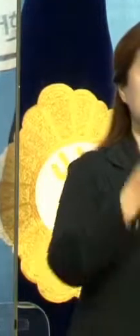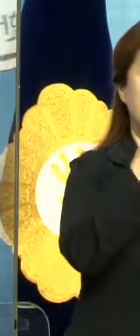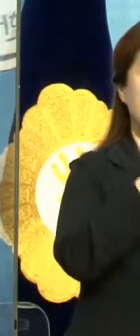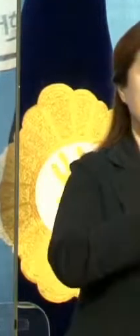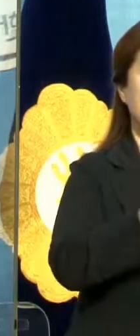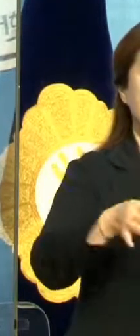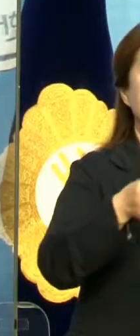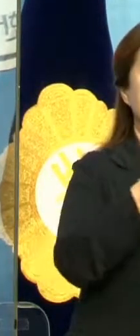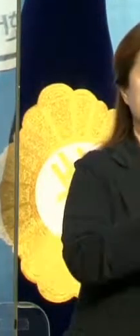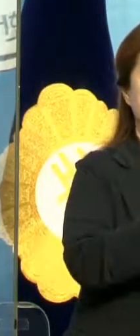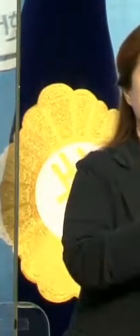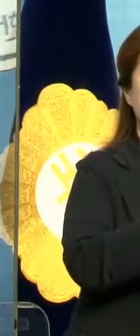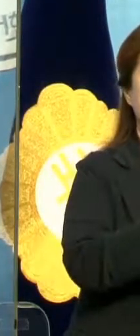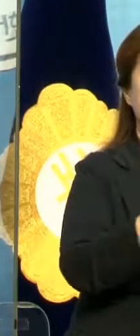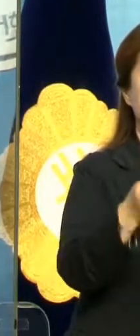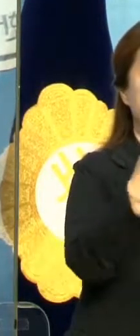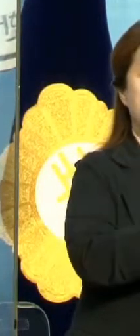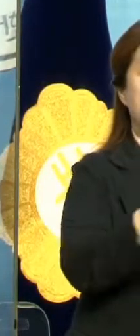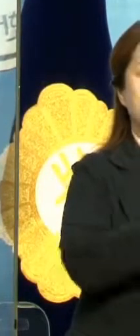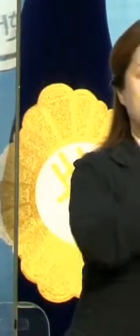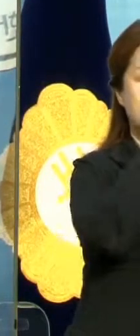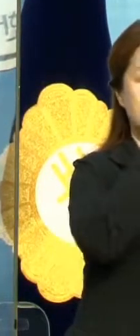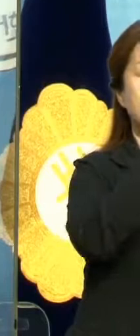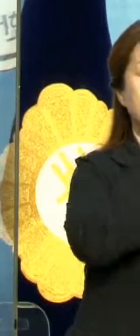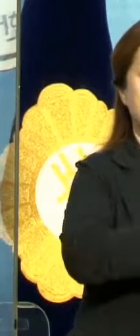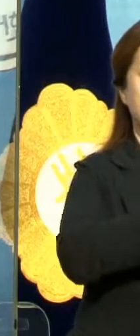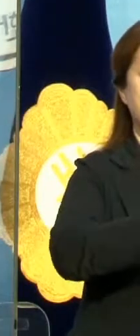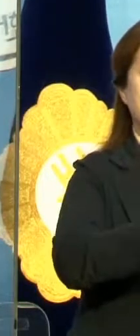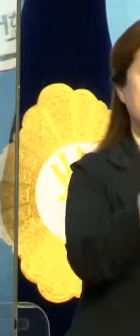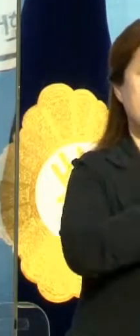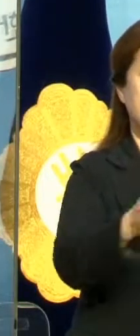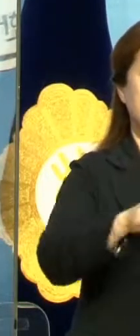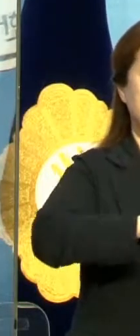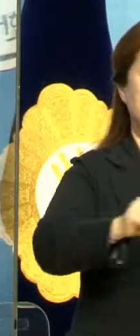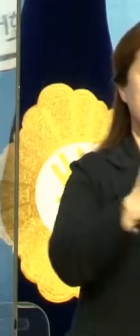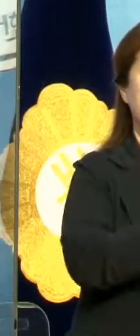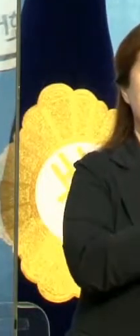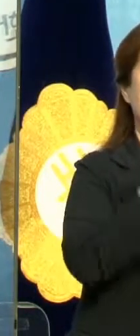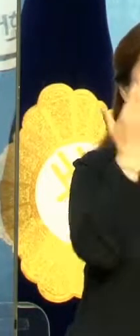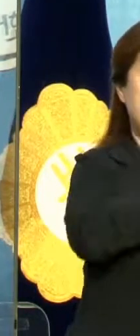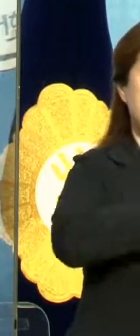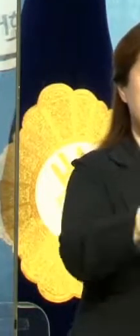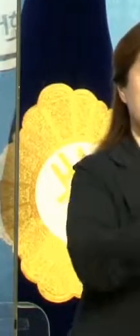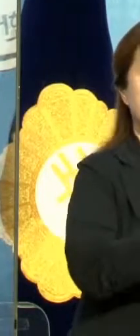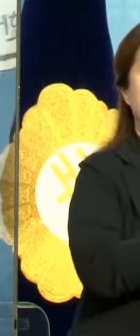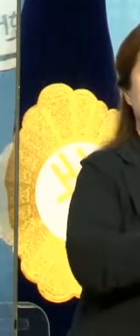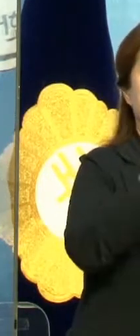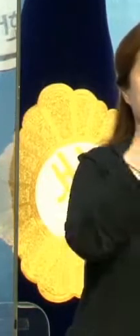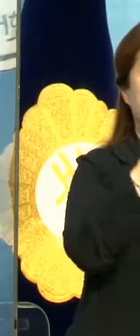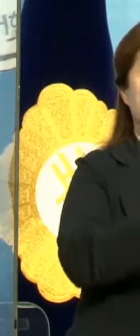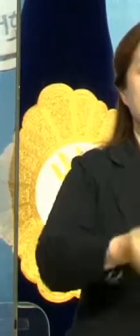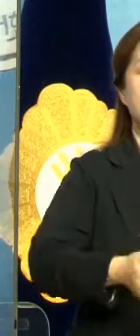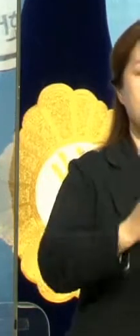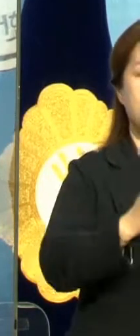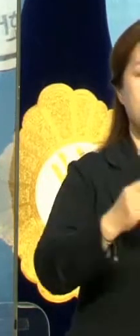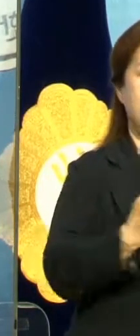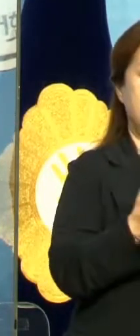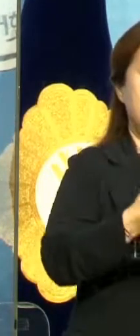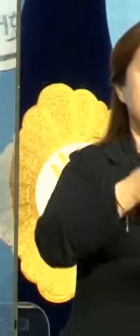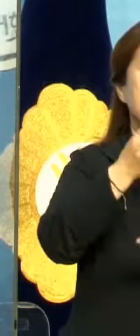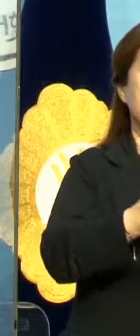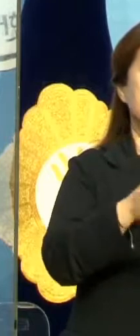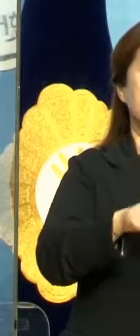이해 충돌의 가랑 당사자들의 엄정한 조치를 촉구하고 깨끗한 정치를 위한 입법 제도적 개선책을